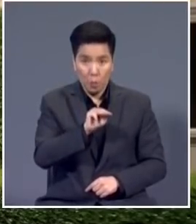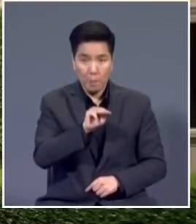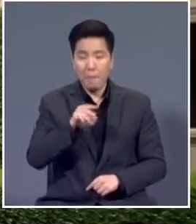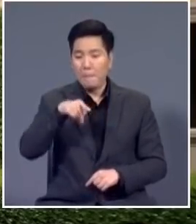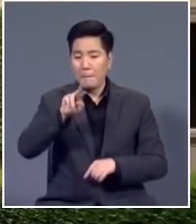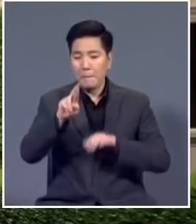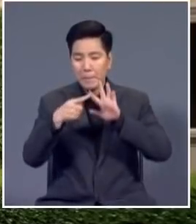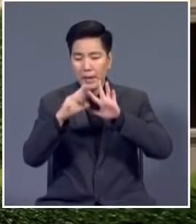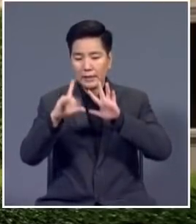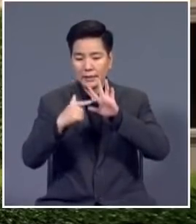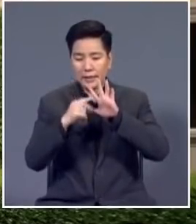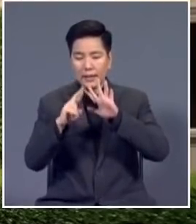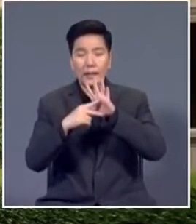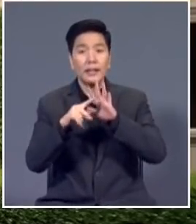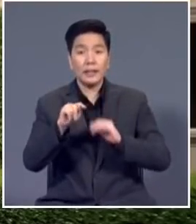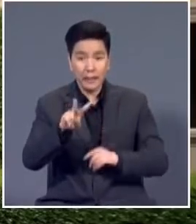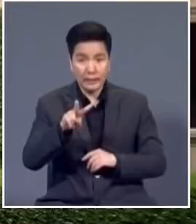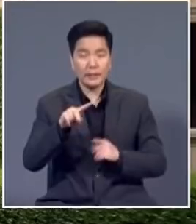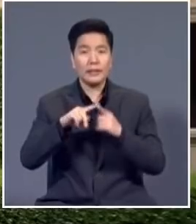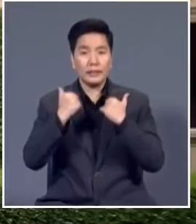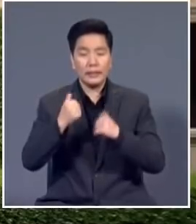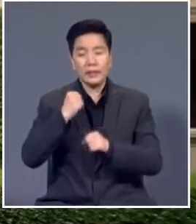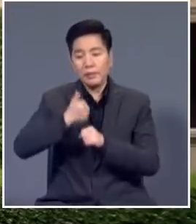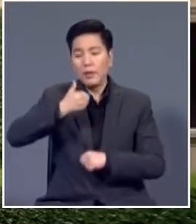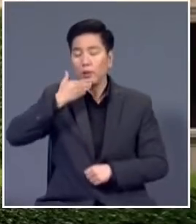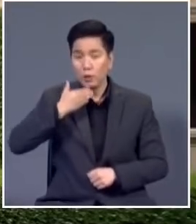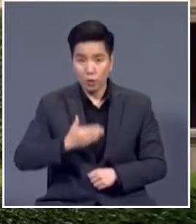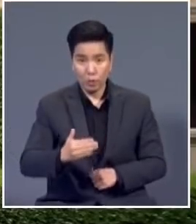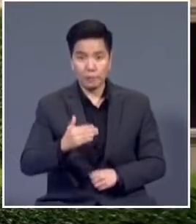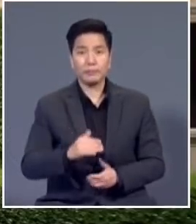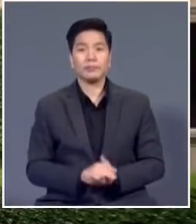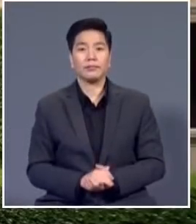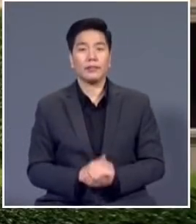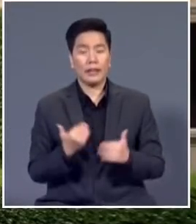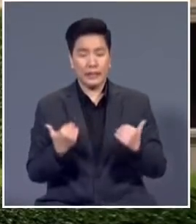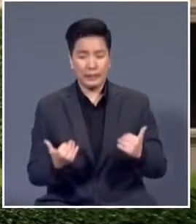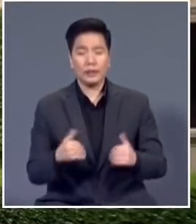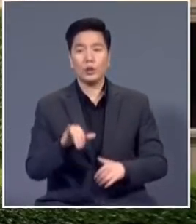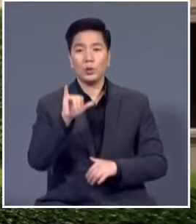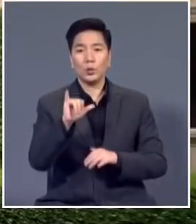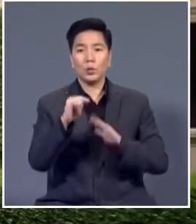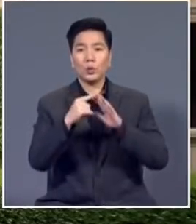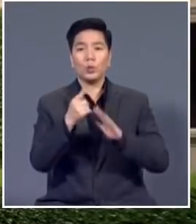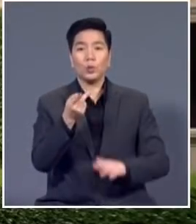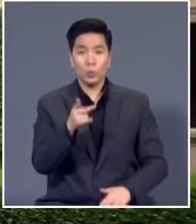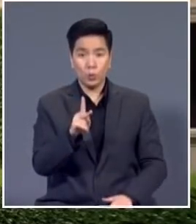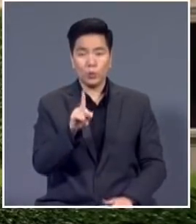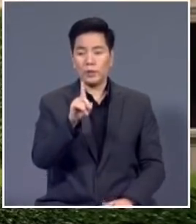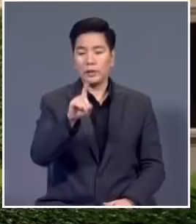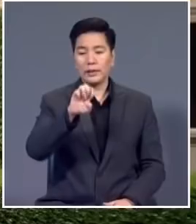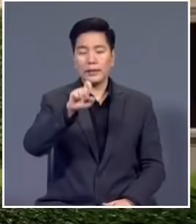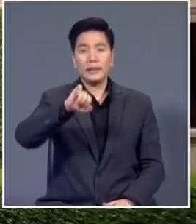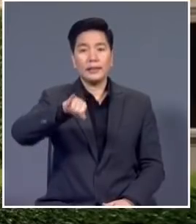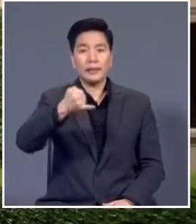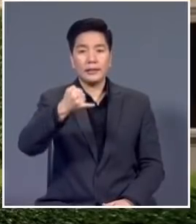ยงกันทั้งหมดพ่อแม่พี่น้องประชาชนครับการพัฒนาประเทศในยุคดิจิทัลตามนโยบาย Thailand 4.0 นั้นเราจะต้องให้